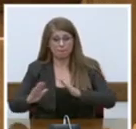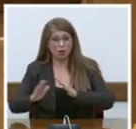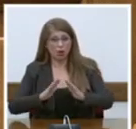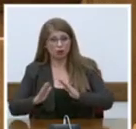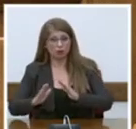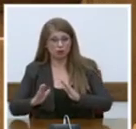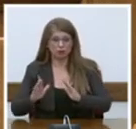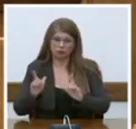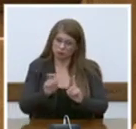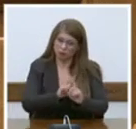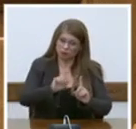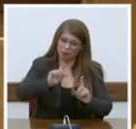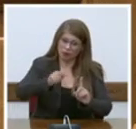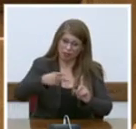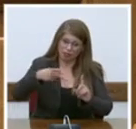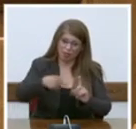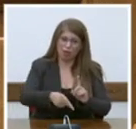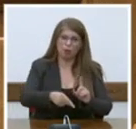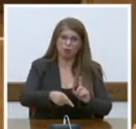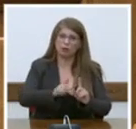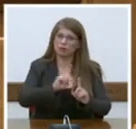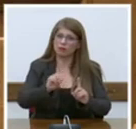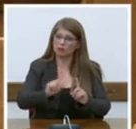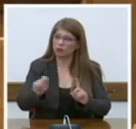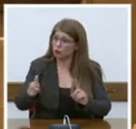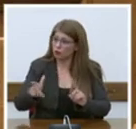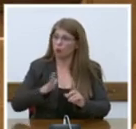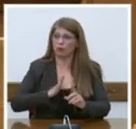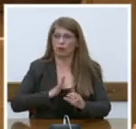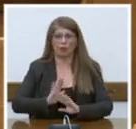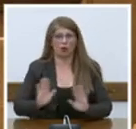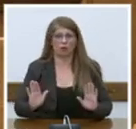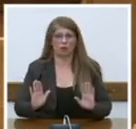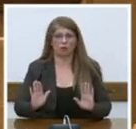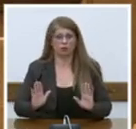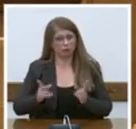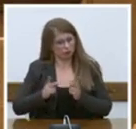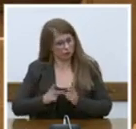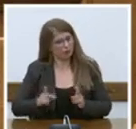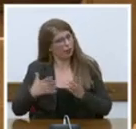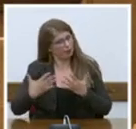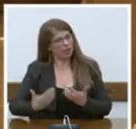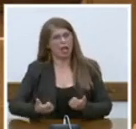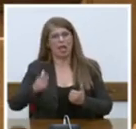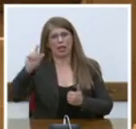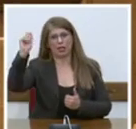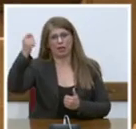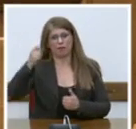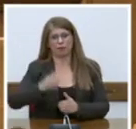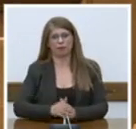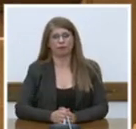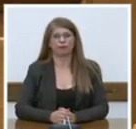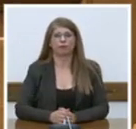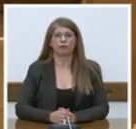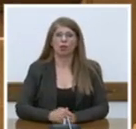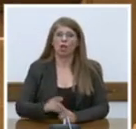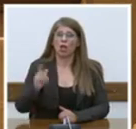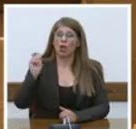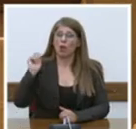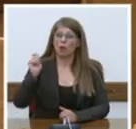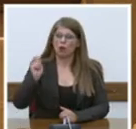αποκλείονται οι διακοπές στα ευάλωτα στρώματα της κοινωνίας. Η πολιτική βίαιης